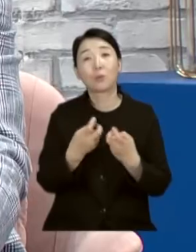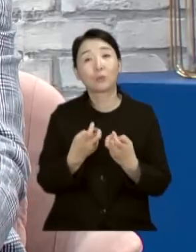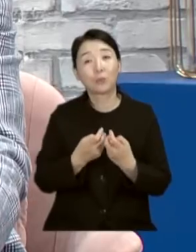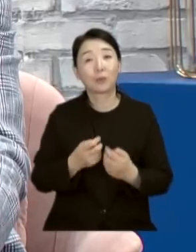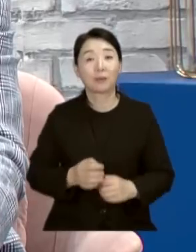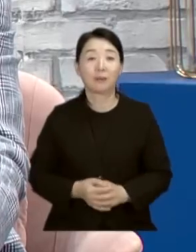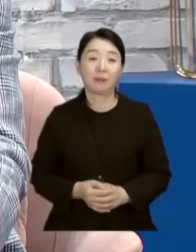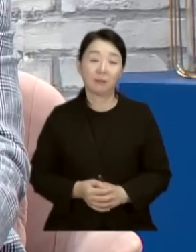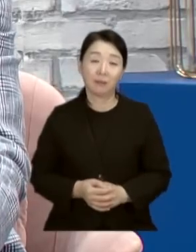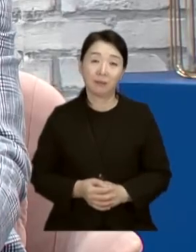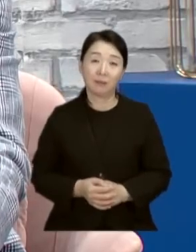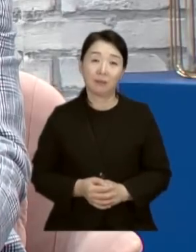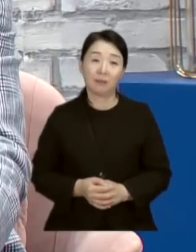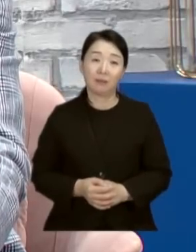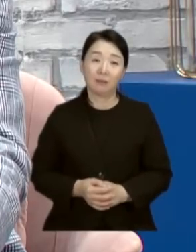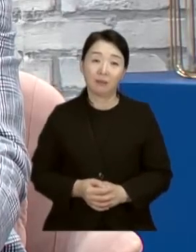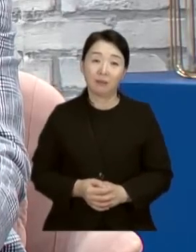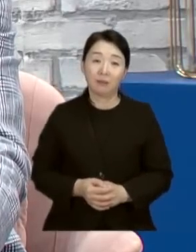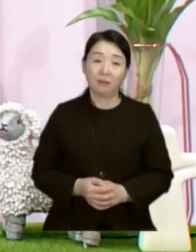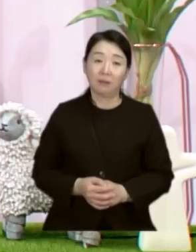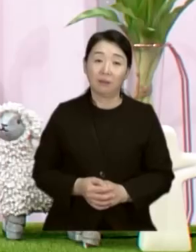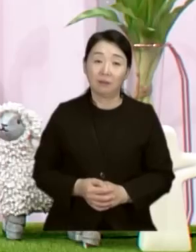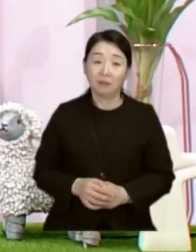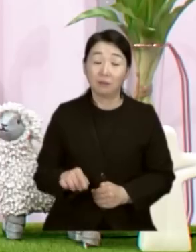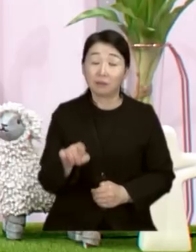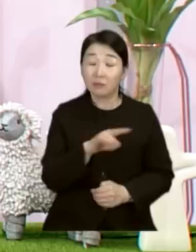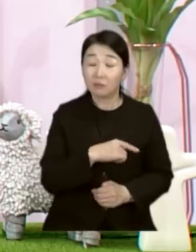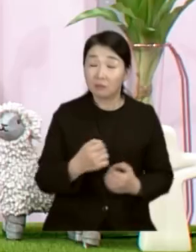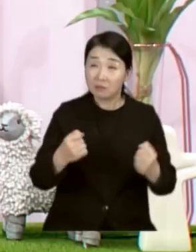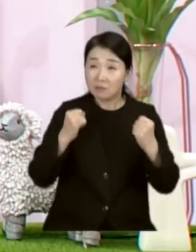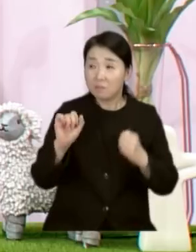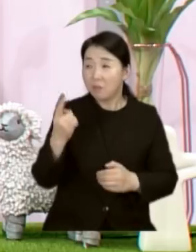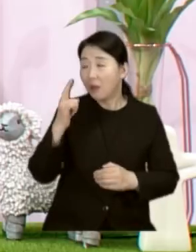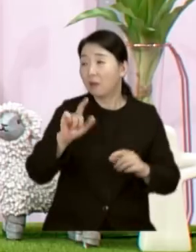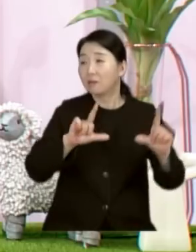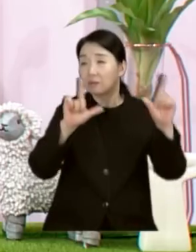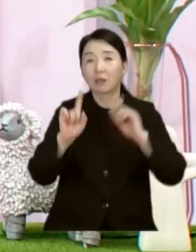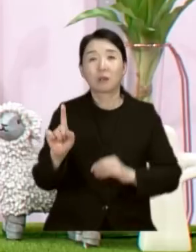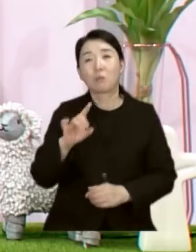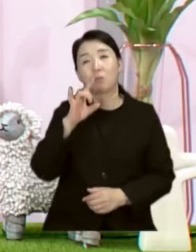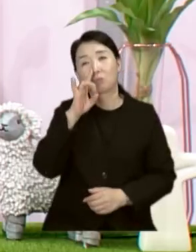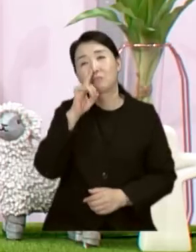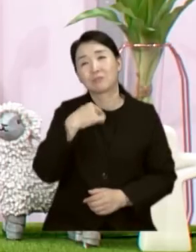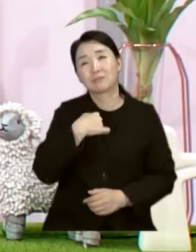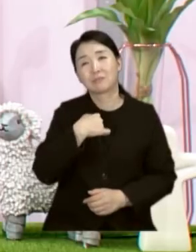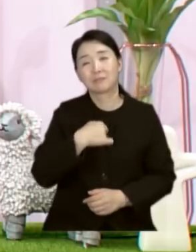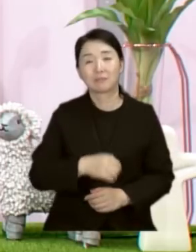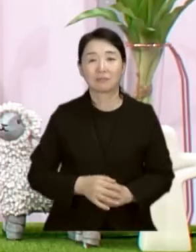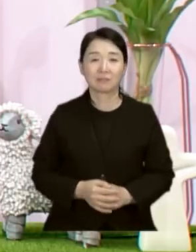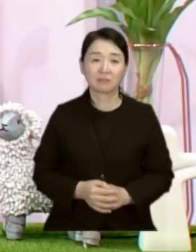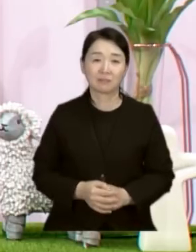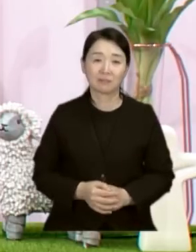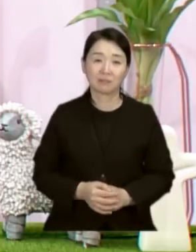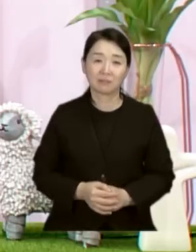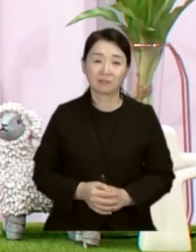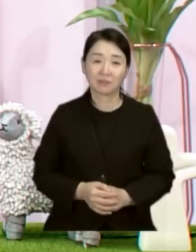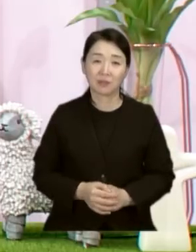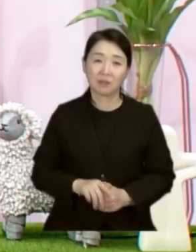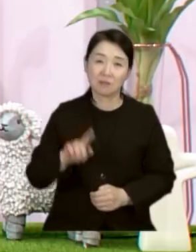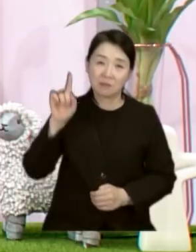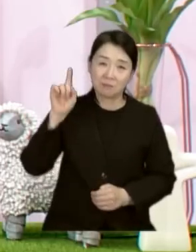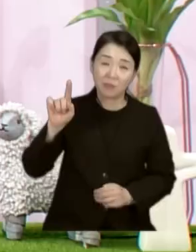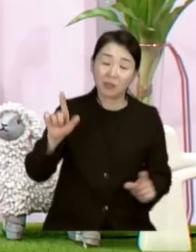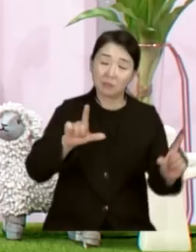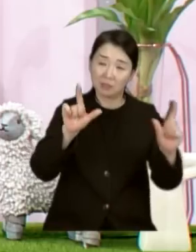걸까? 그들은 어떤 원동력으로 살아가는지 너무너무 궁금하더라고요.